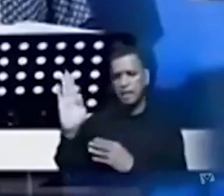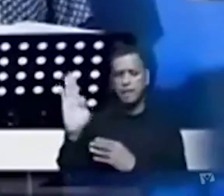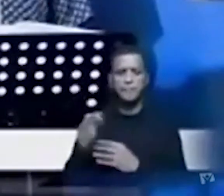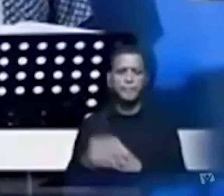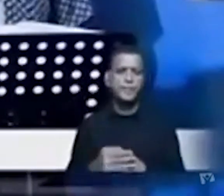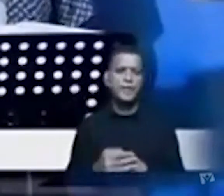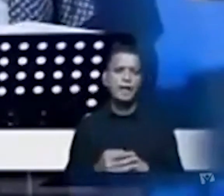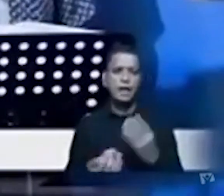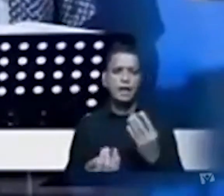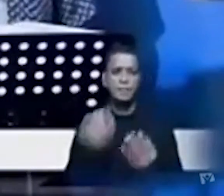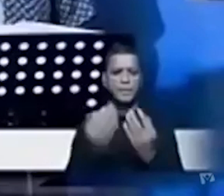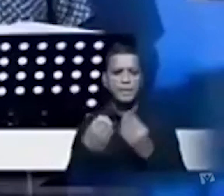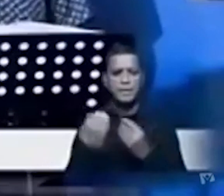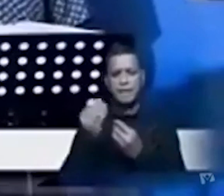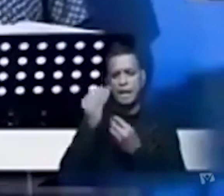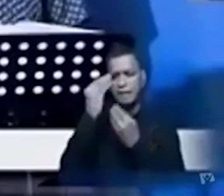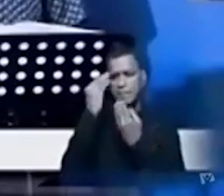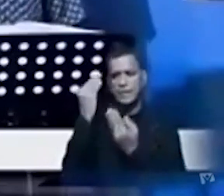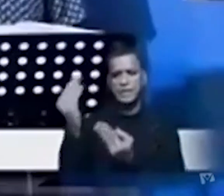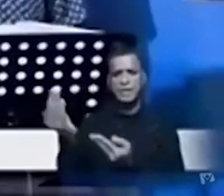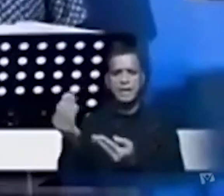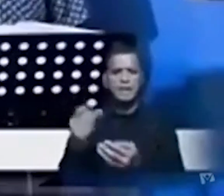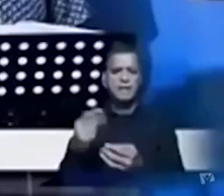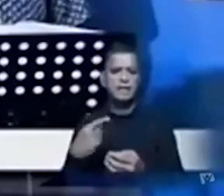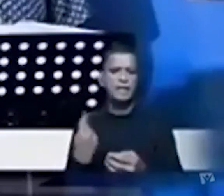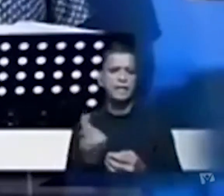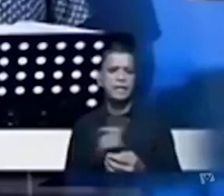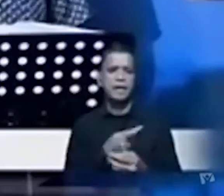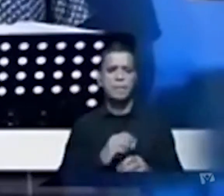api pengabdian kita